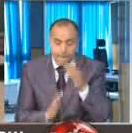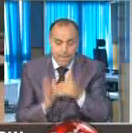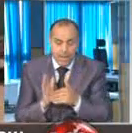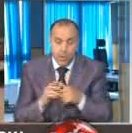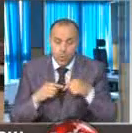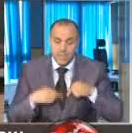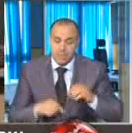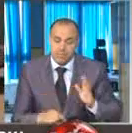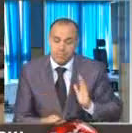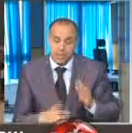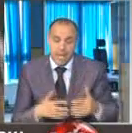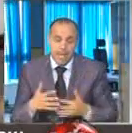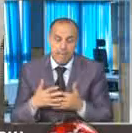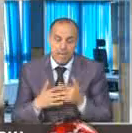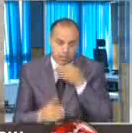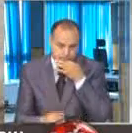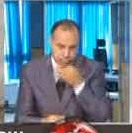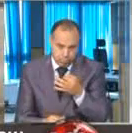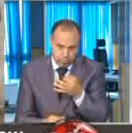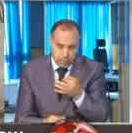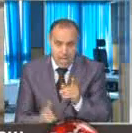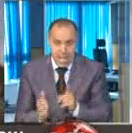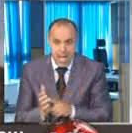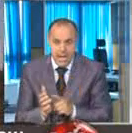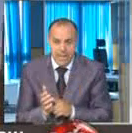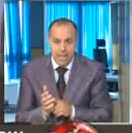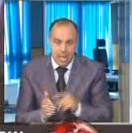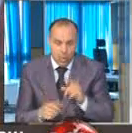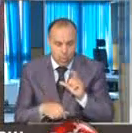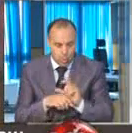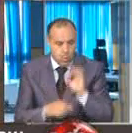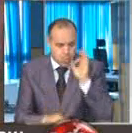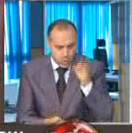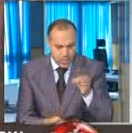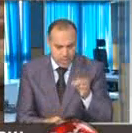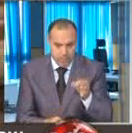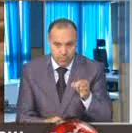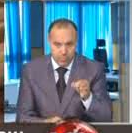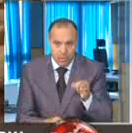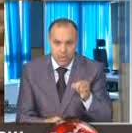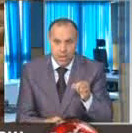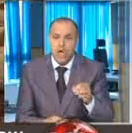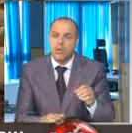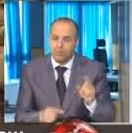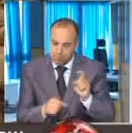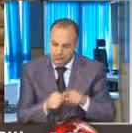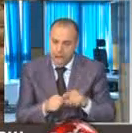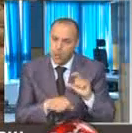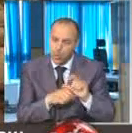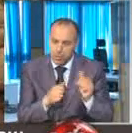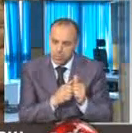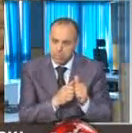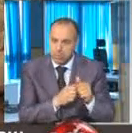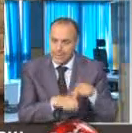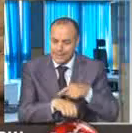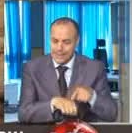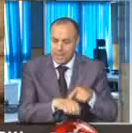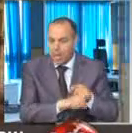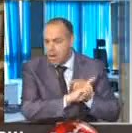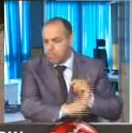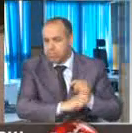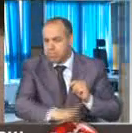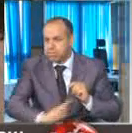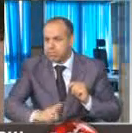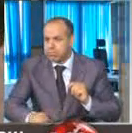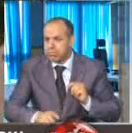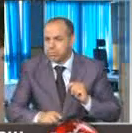لوزارة الدفاع الأمريكية أكدته السلطات التركية التي تقول إنها شاركت في هذا القصف بعد ساعات فقط من تعرض